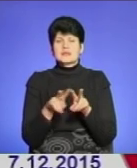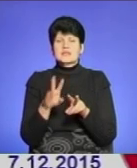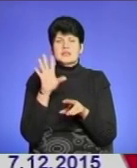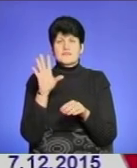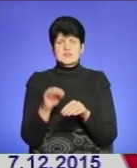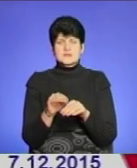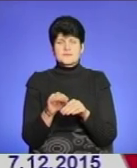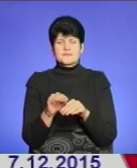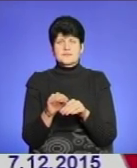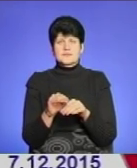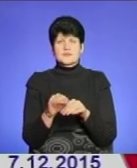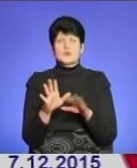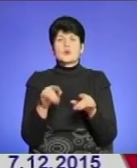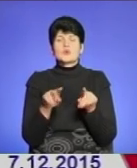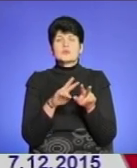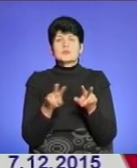всі.